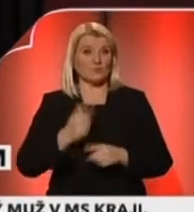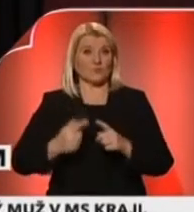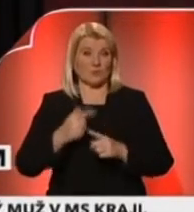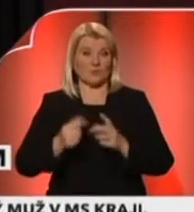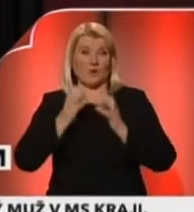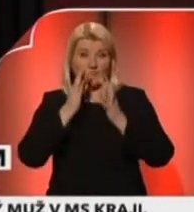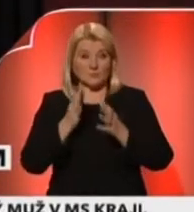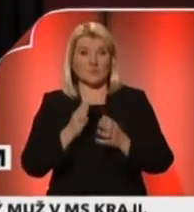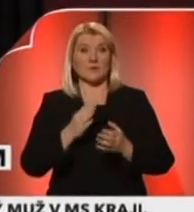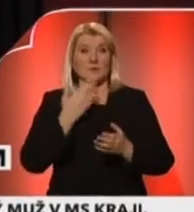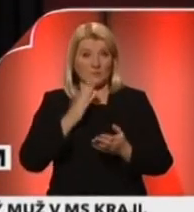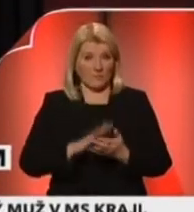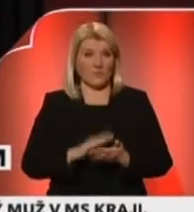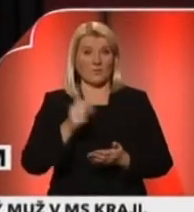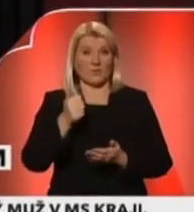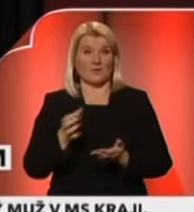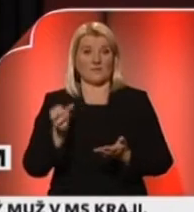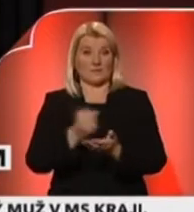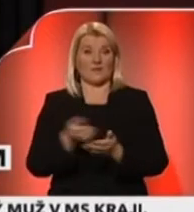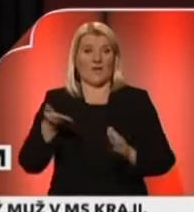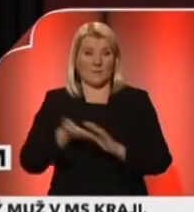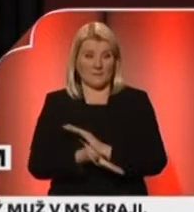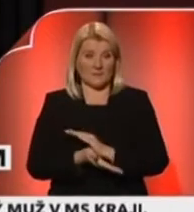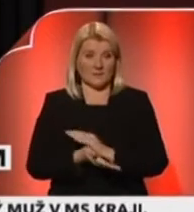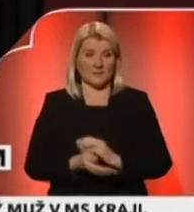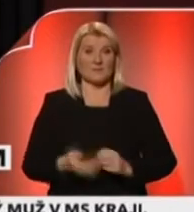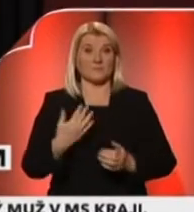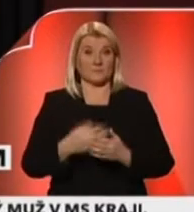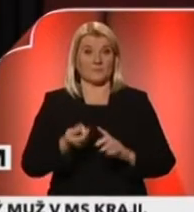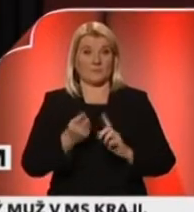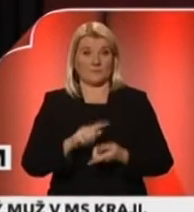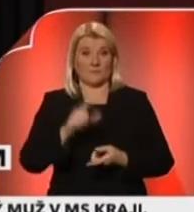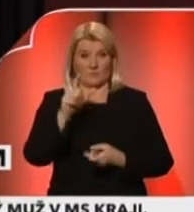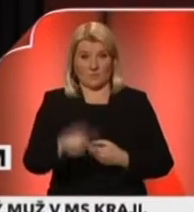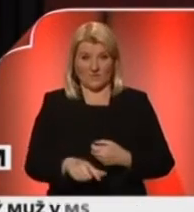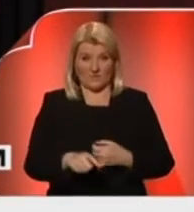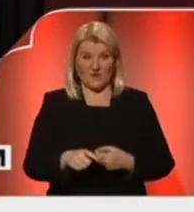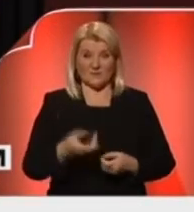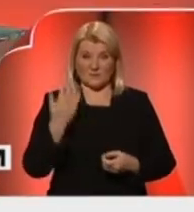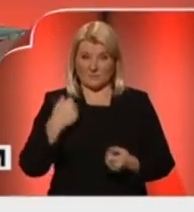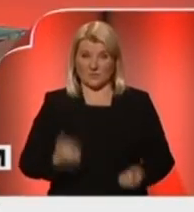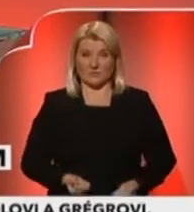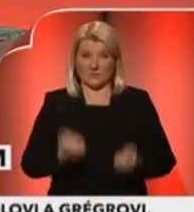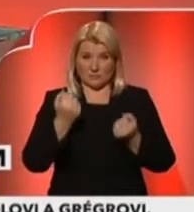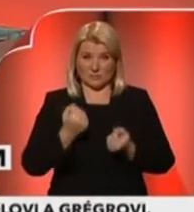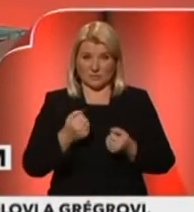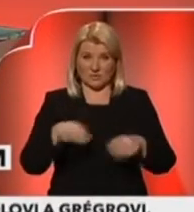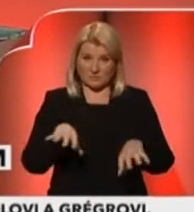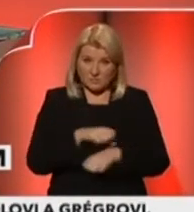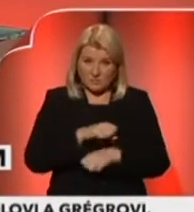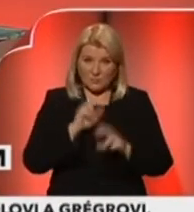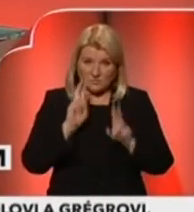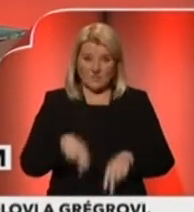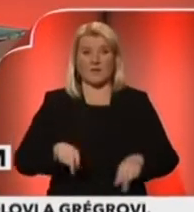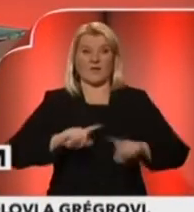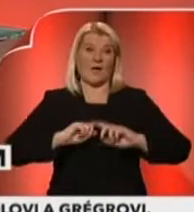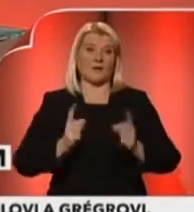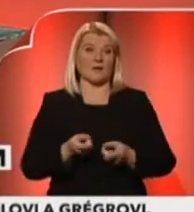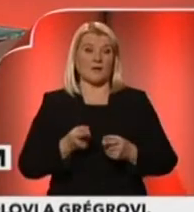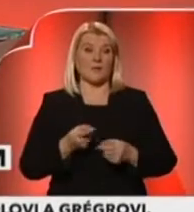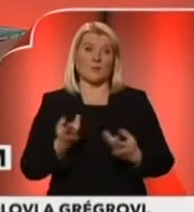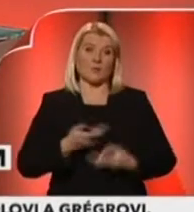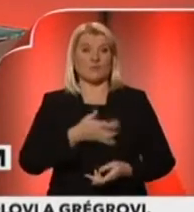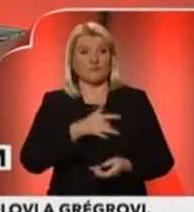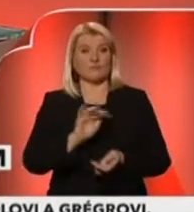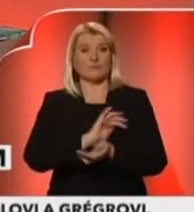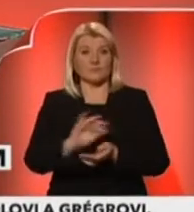polepšují, prosadili i jednoho náměstka. Bylo to pro vás těžké přijmout, anebo to byl